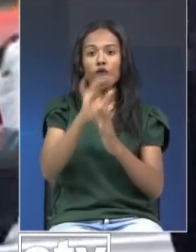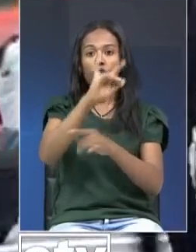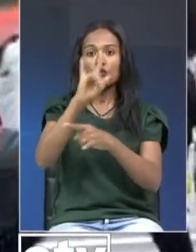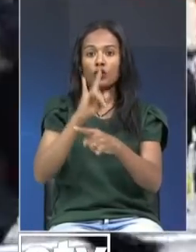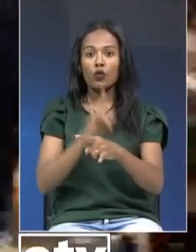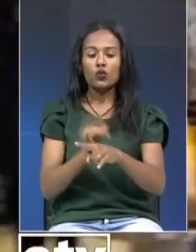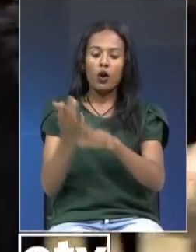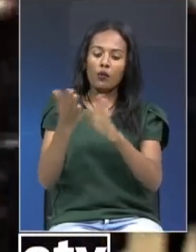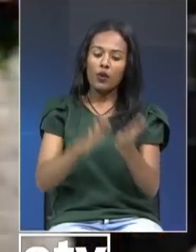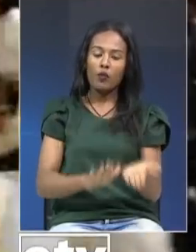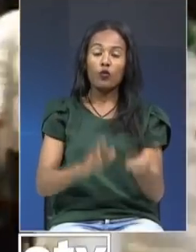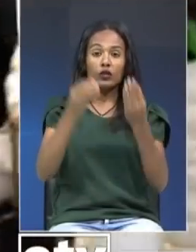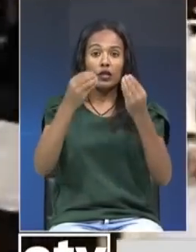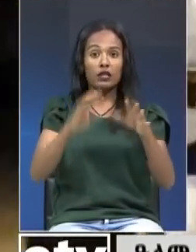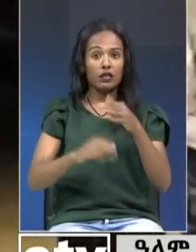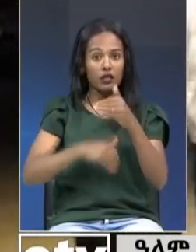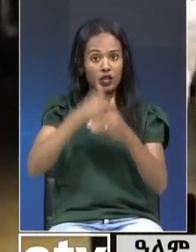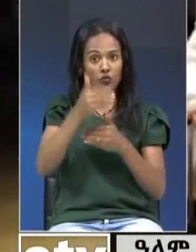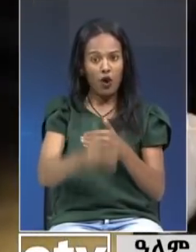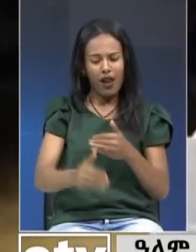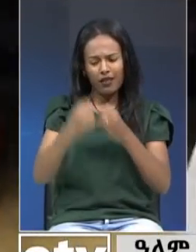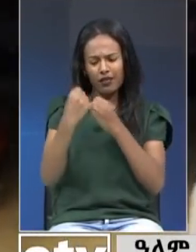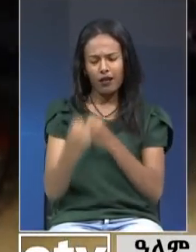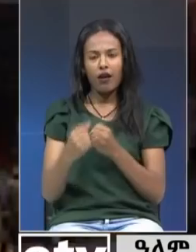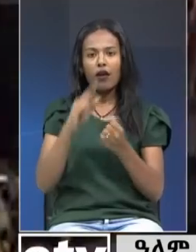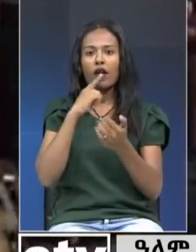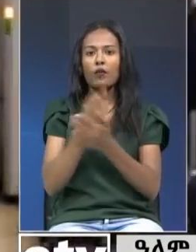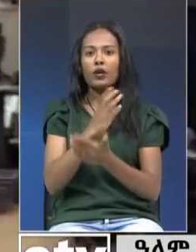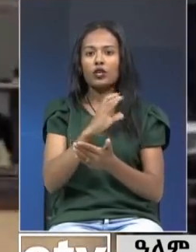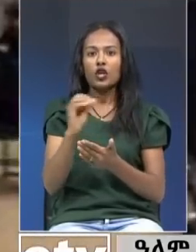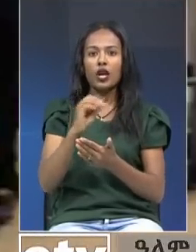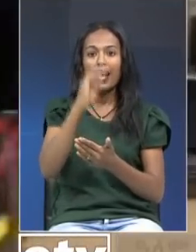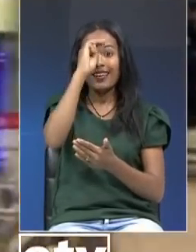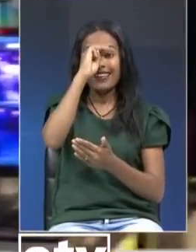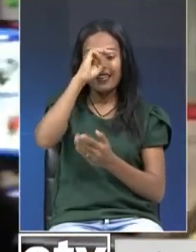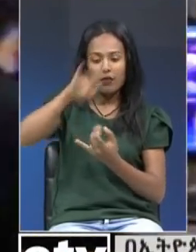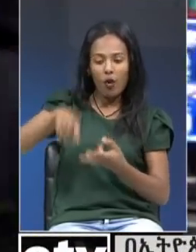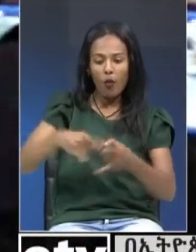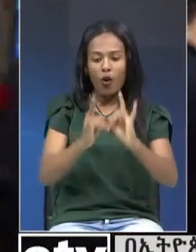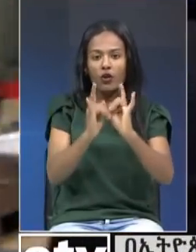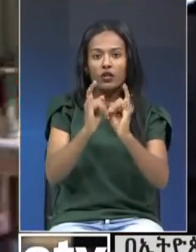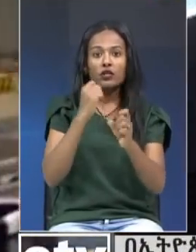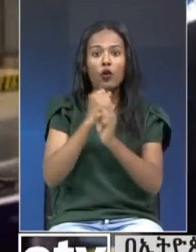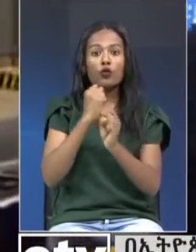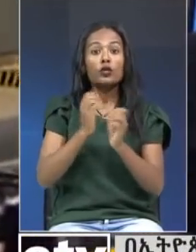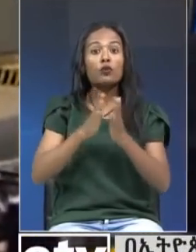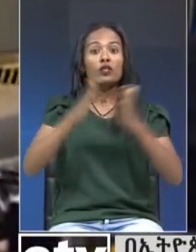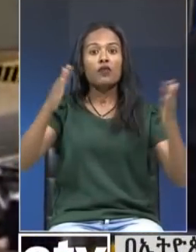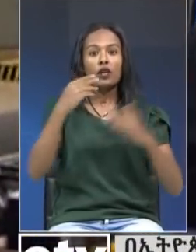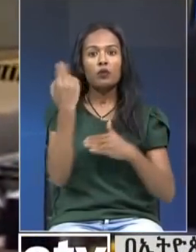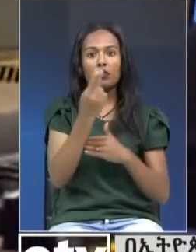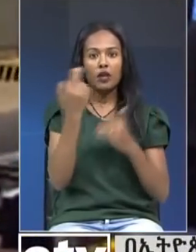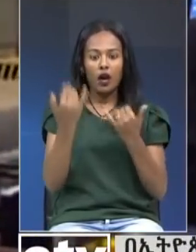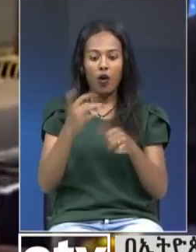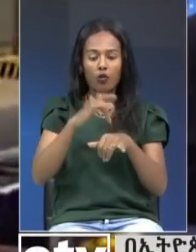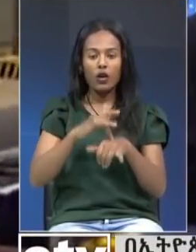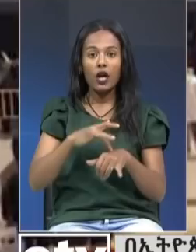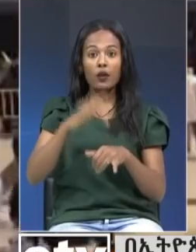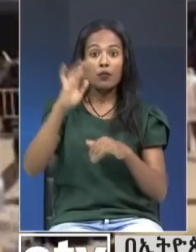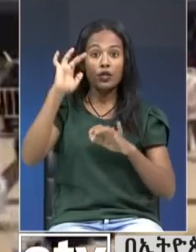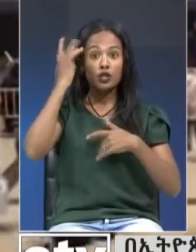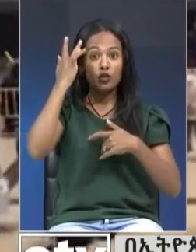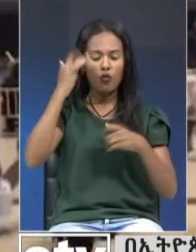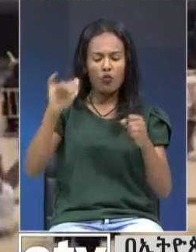ዜጎቿን በሞት ከተነጠቀች በኋላ ጠንካራ የመረጃና ኪነጥበባዊ ስራዎችን በስፋት በመጠቀም አሁን ላይ በሽታውን ሙሉ